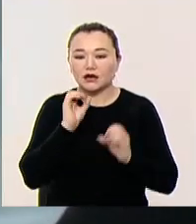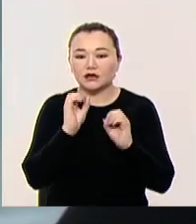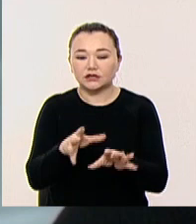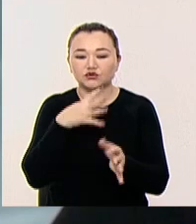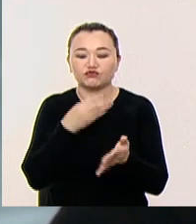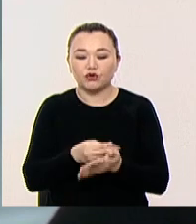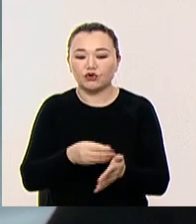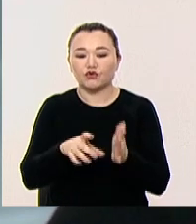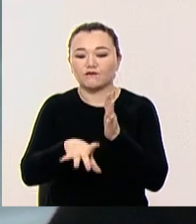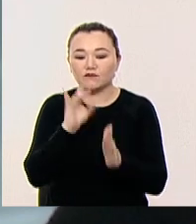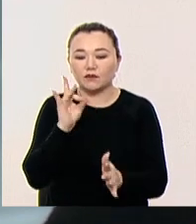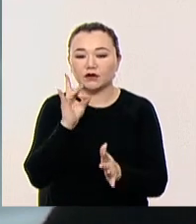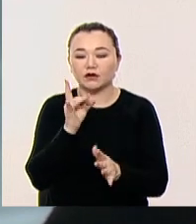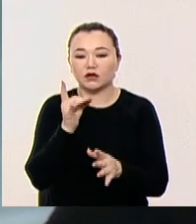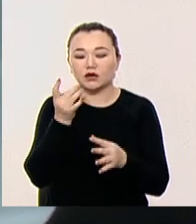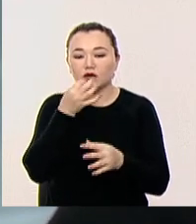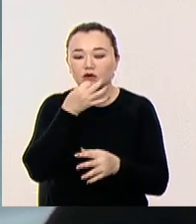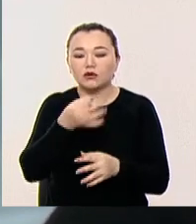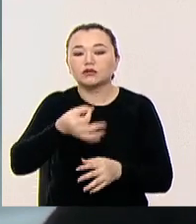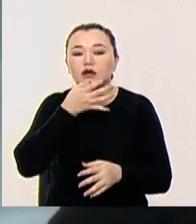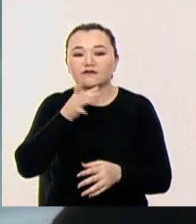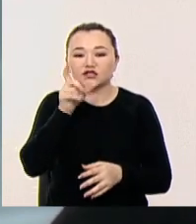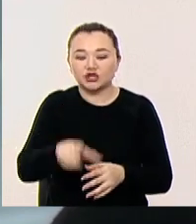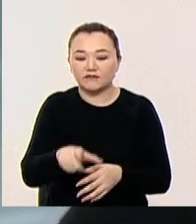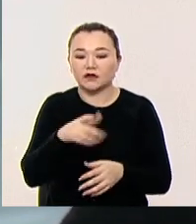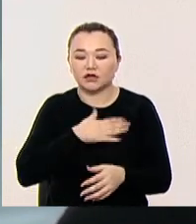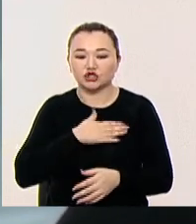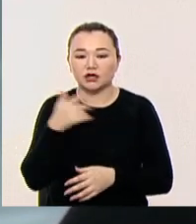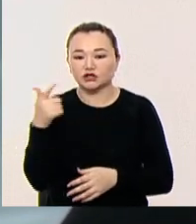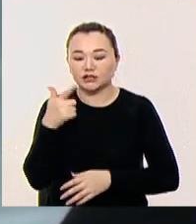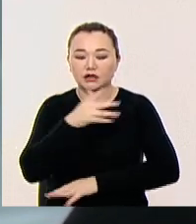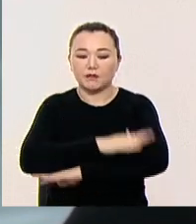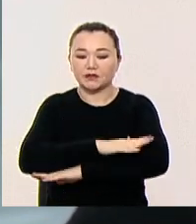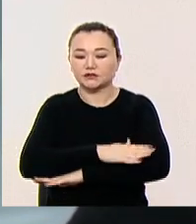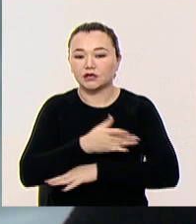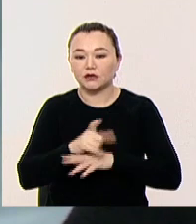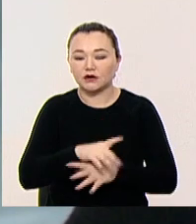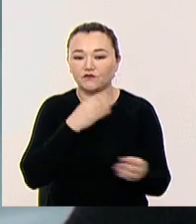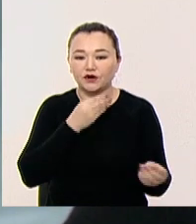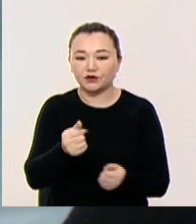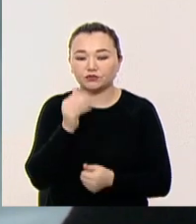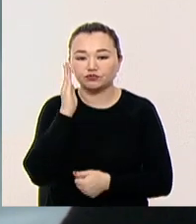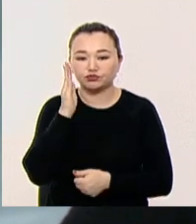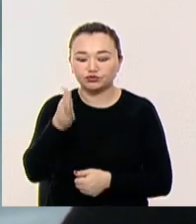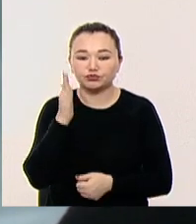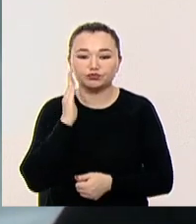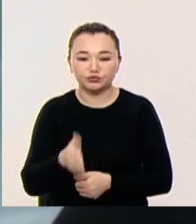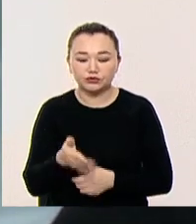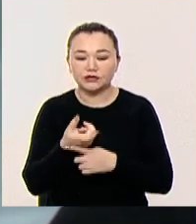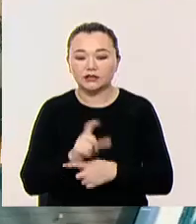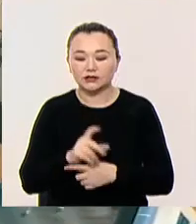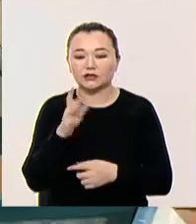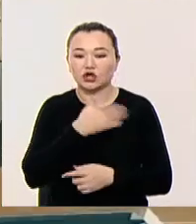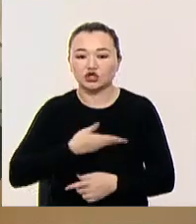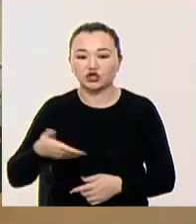голос за того или иного кандидата, поскольку это наша гражданская позиция, это будет влиять на будущее нашего региона, а